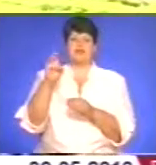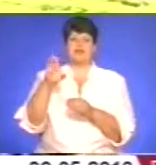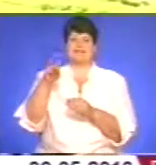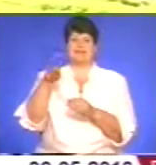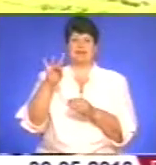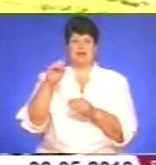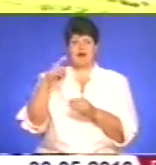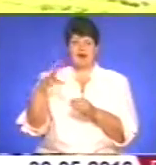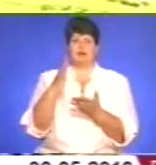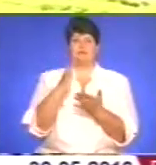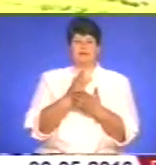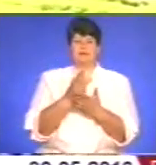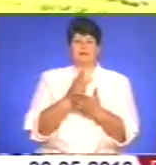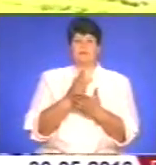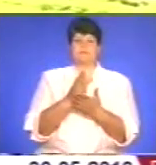страхування, яка становитиме